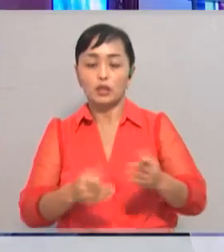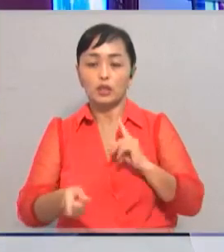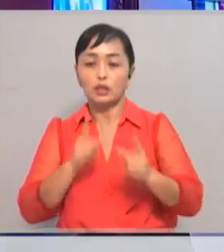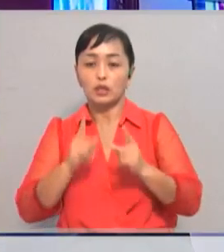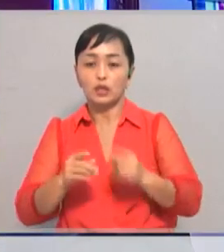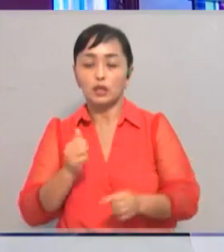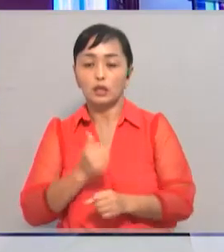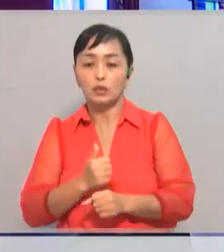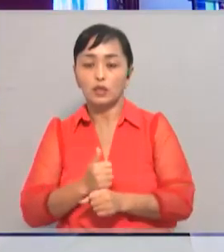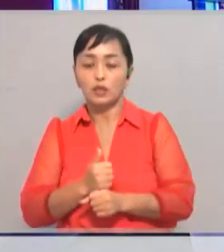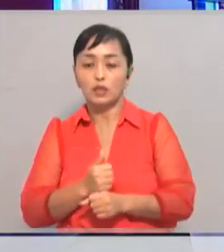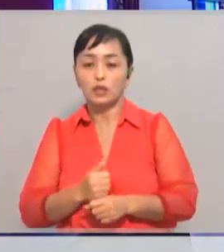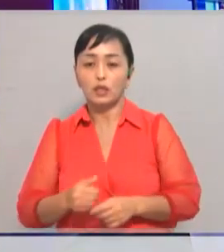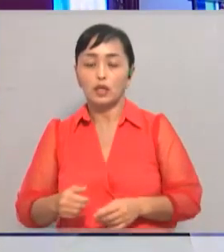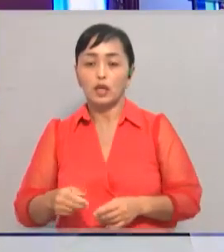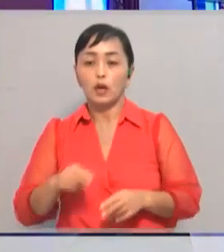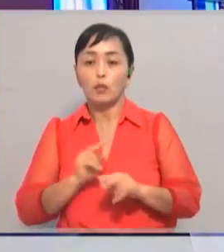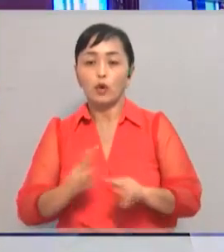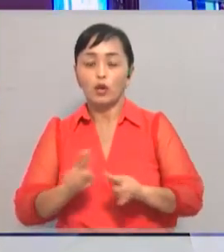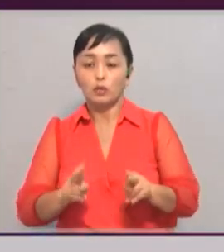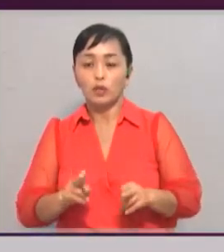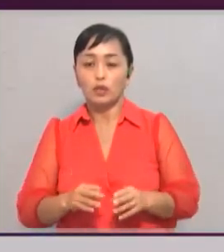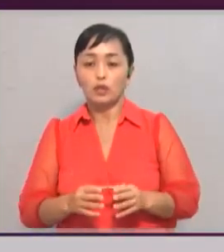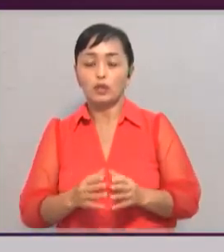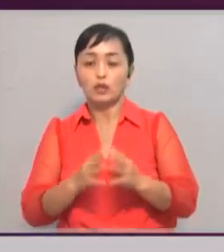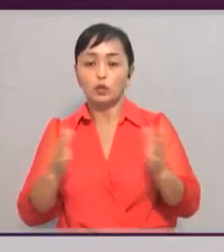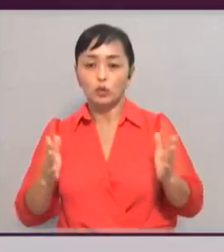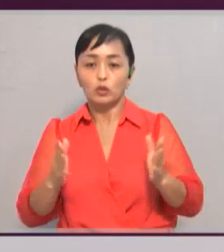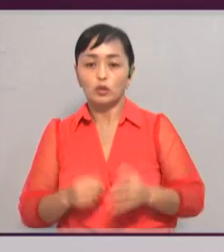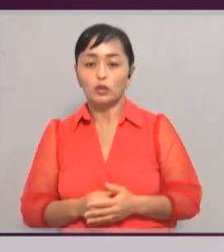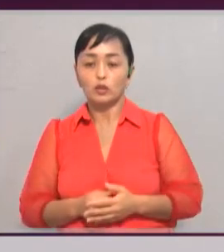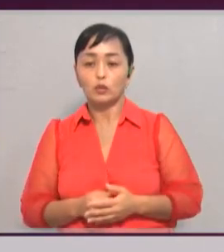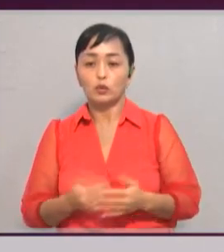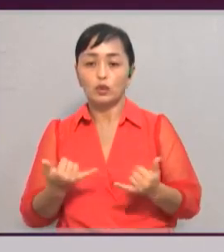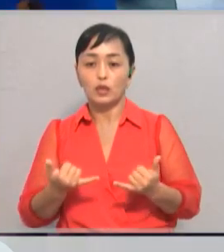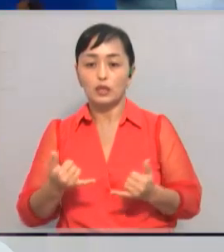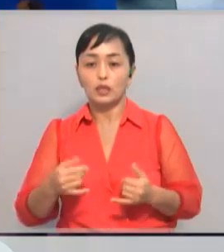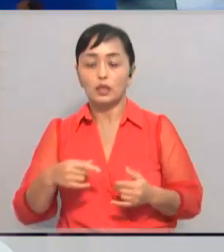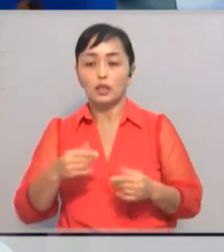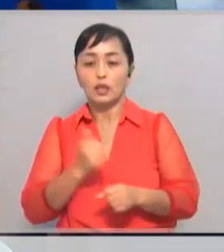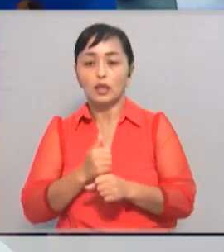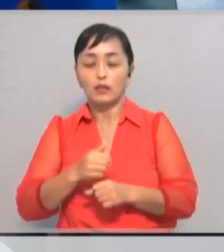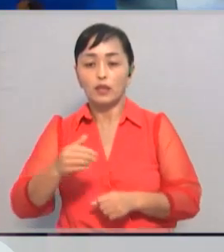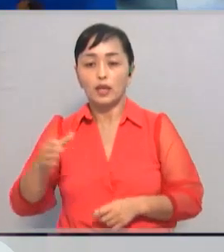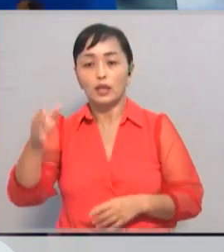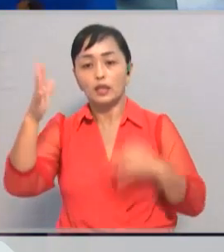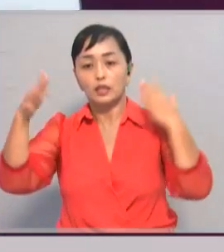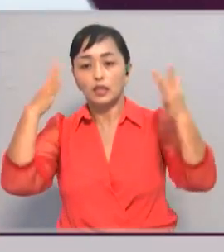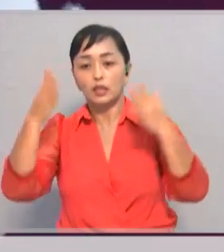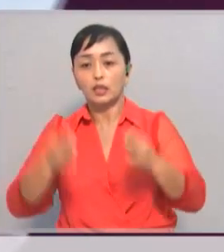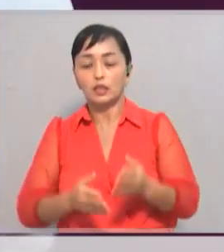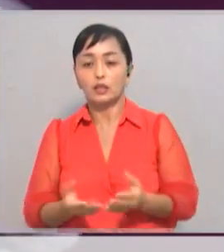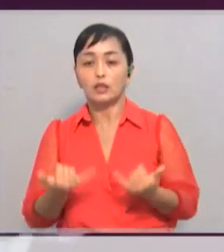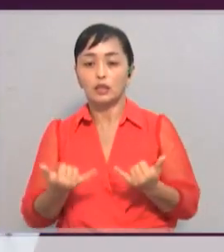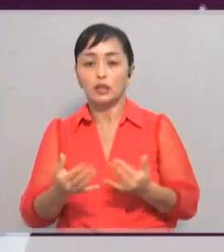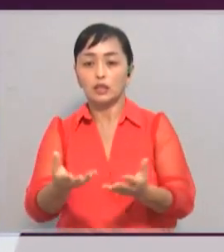мақсаты толық адам ілім арқылы педагогтердің кәсіби капиталын жетілдіру және негізгі идеясын тәжірибеде қолдану. Абайдың